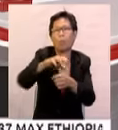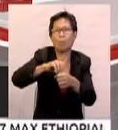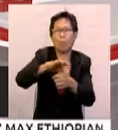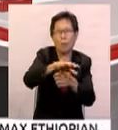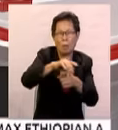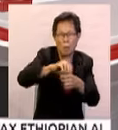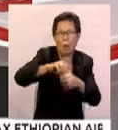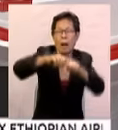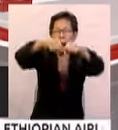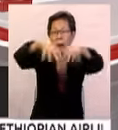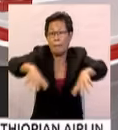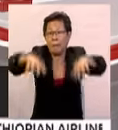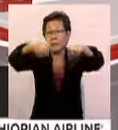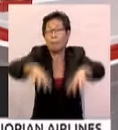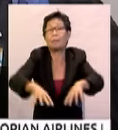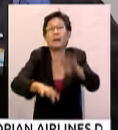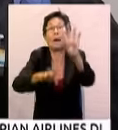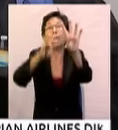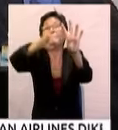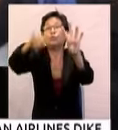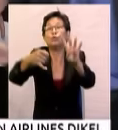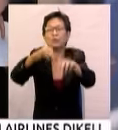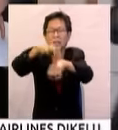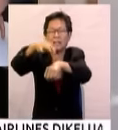nyamuk berkenaan.